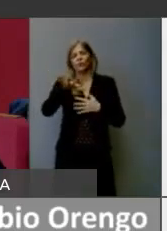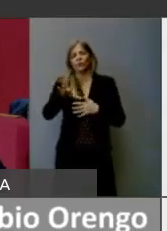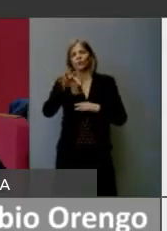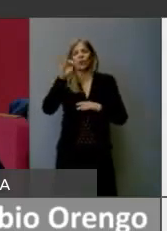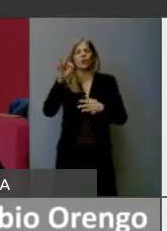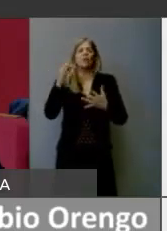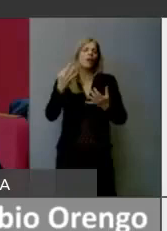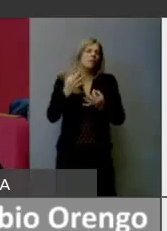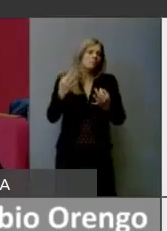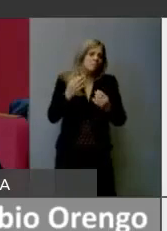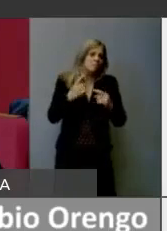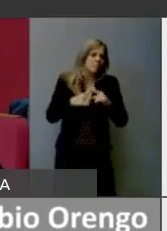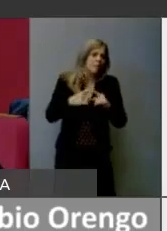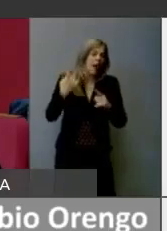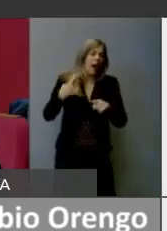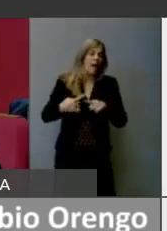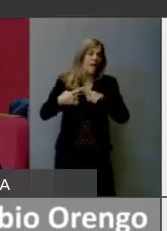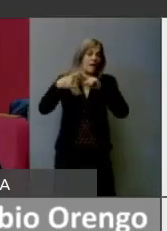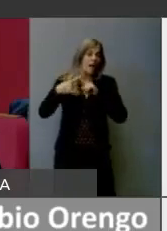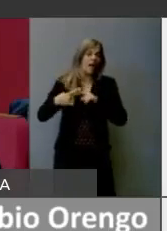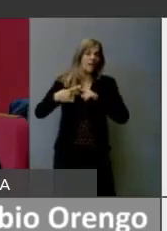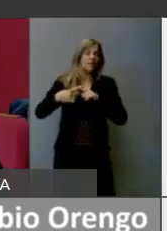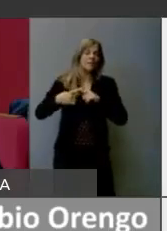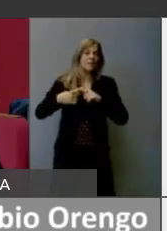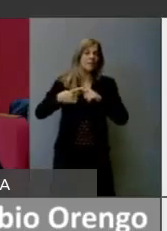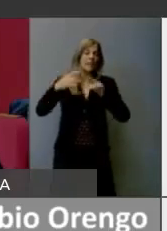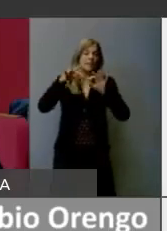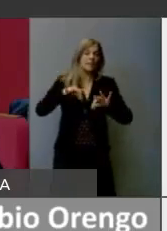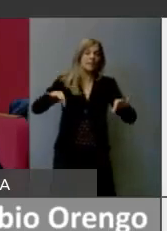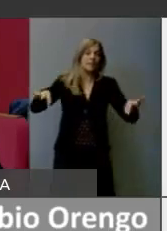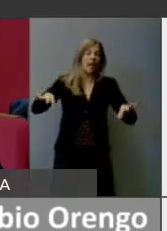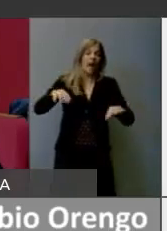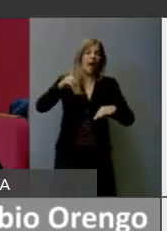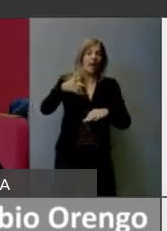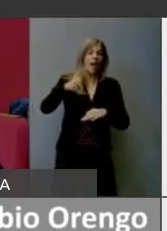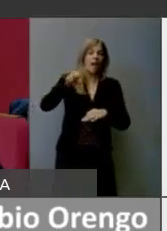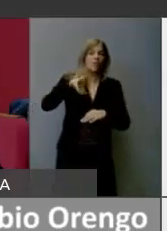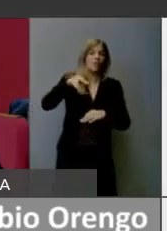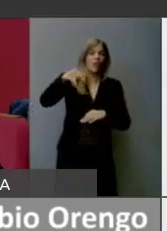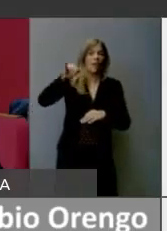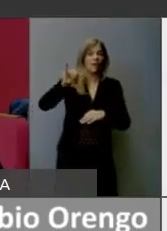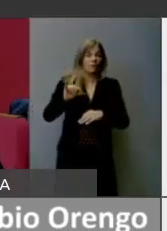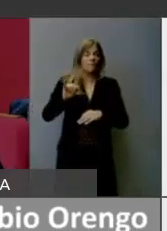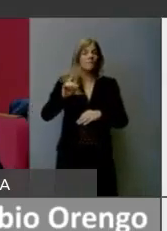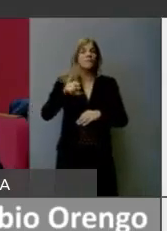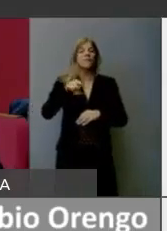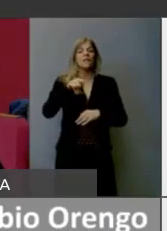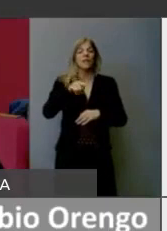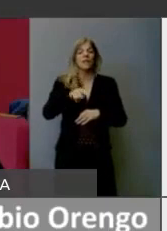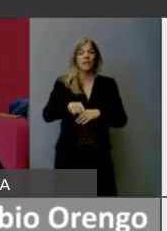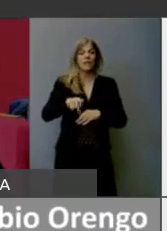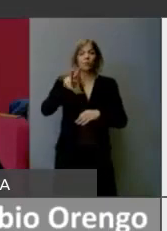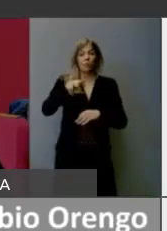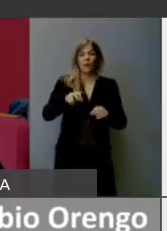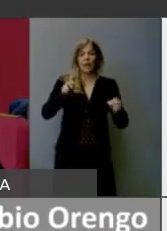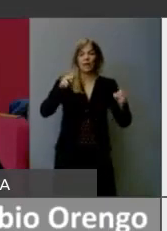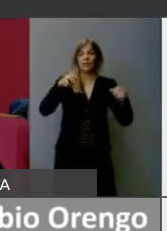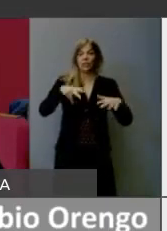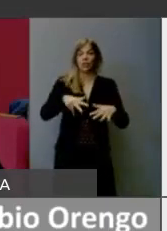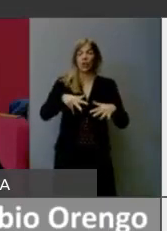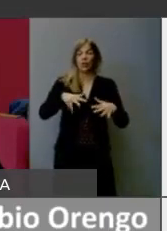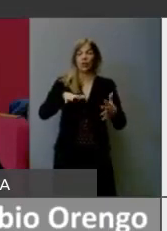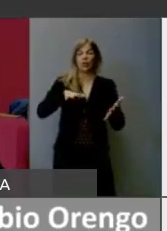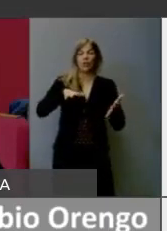che l'ex sala Pietro Germi in qualche modo poi nel 2018 è stata trasformata in auditorio di